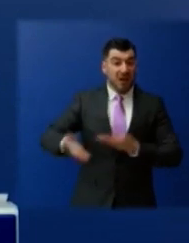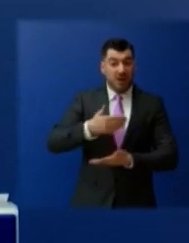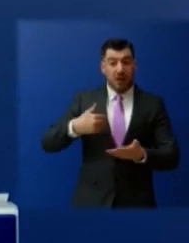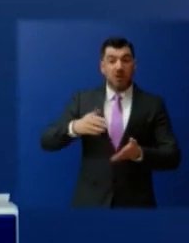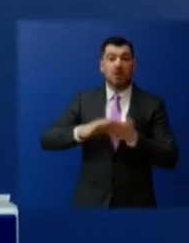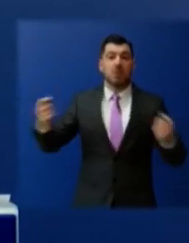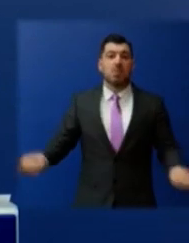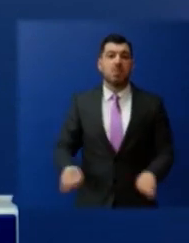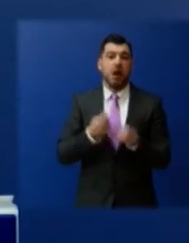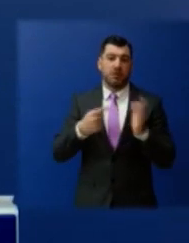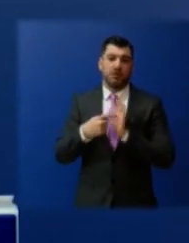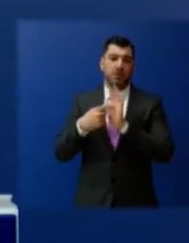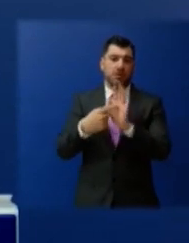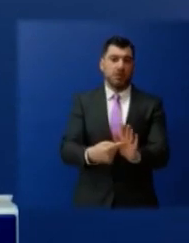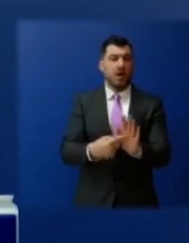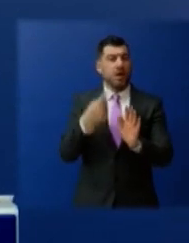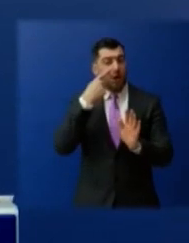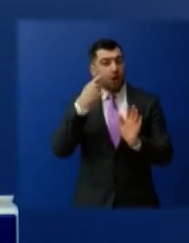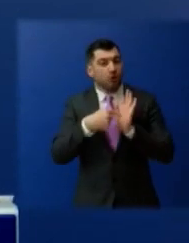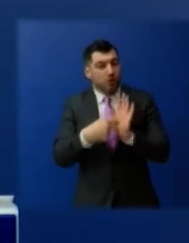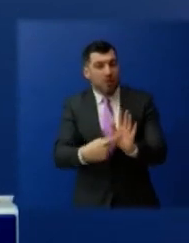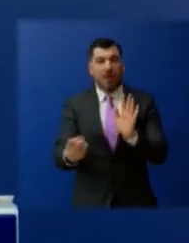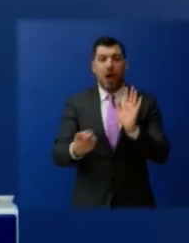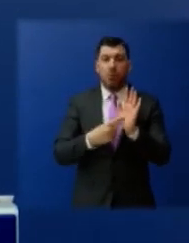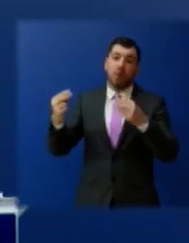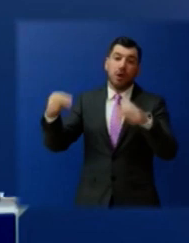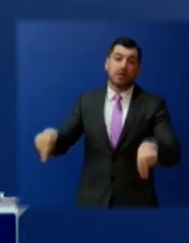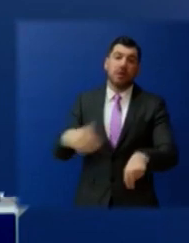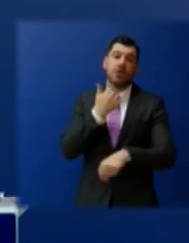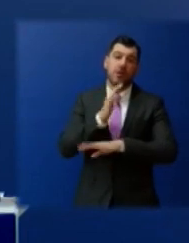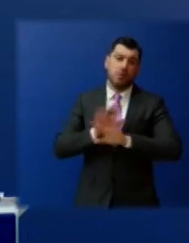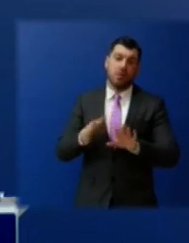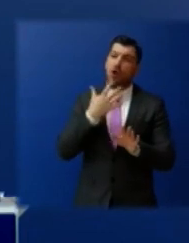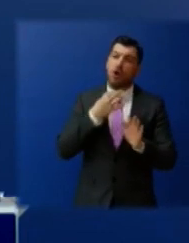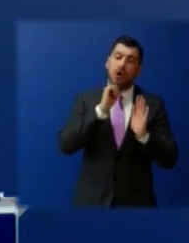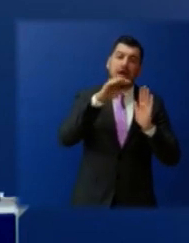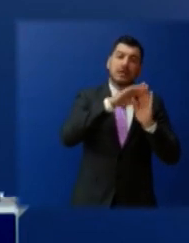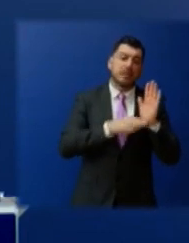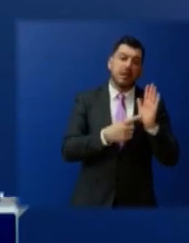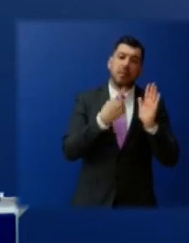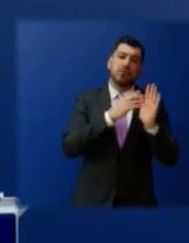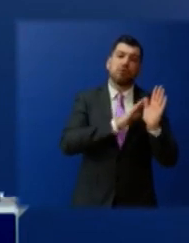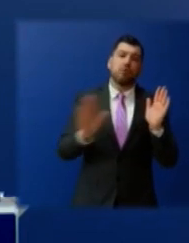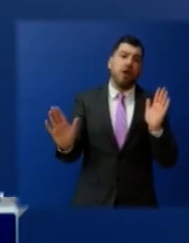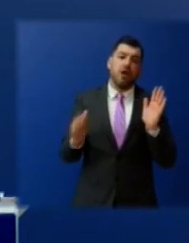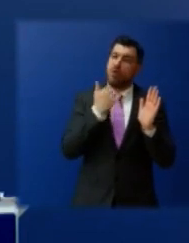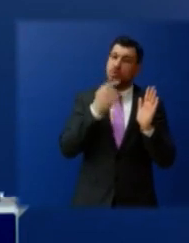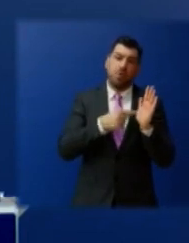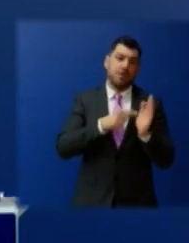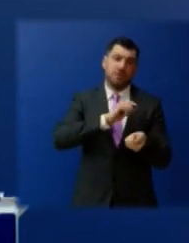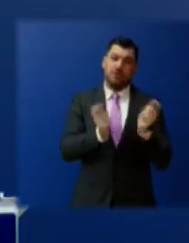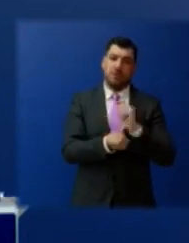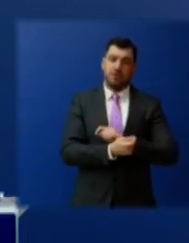και αναδεικνύεται μέσα από τους νόμους, τις πολιτικές και τις θεσμικές μας παρεμβάσεις. Στη συνέχεια έκανε λόγο για τον πληθωρισμό και το καλάθι